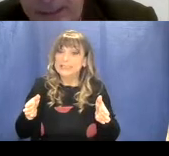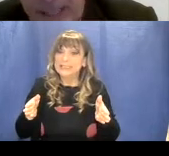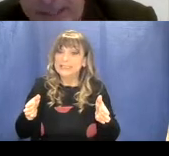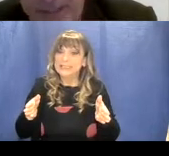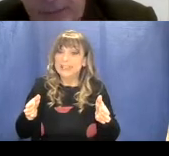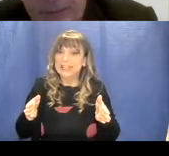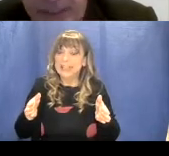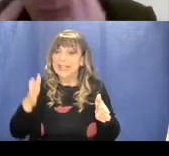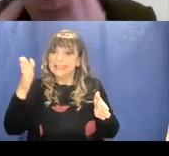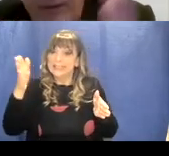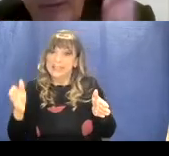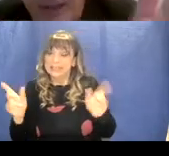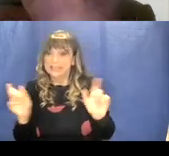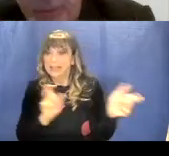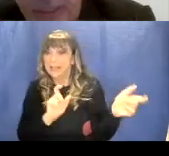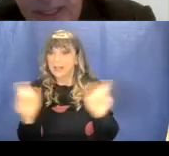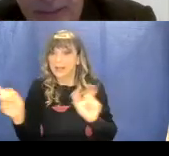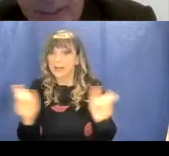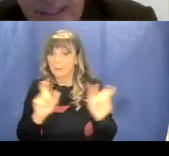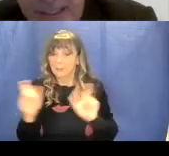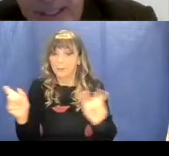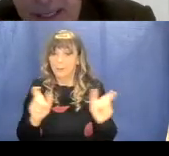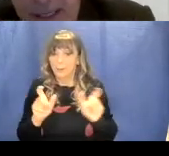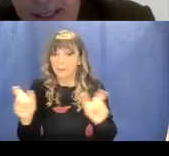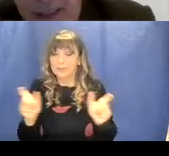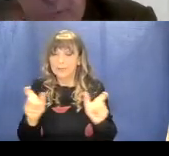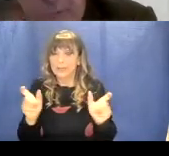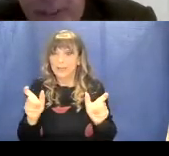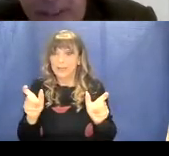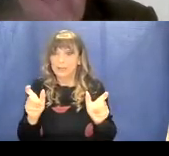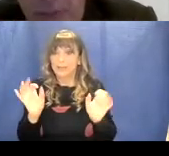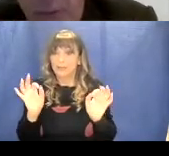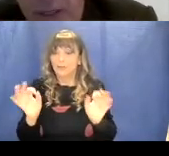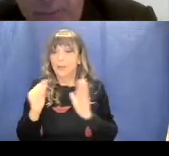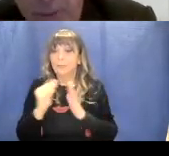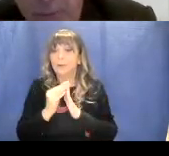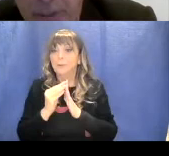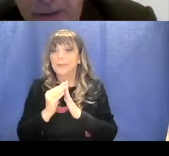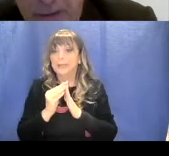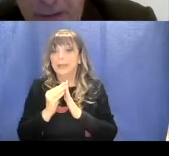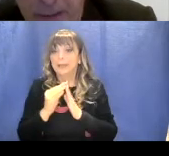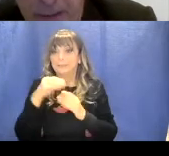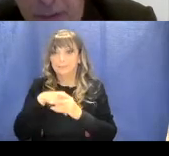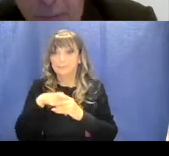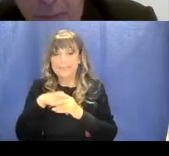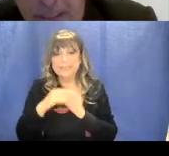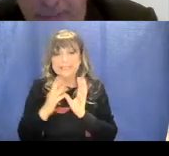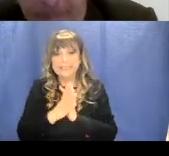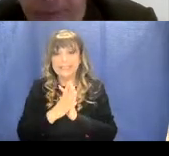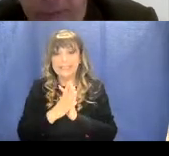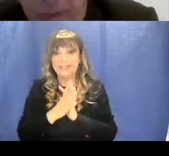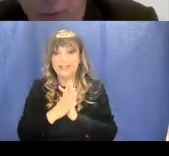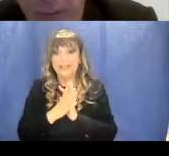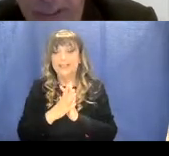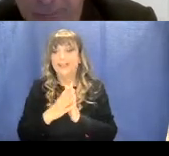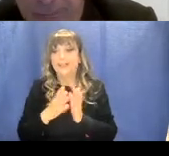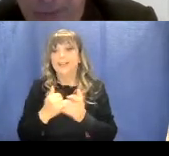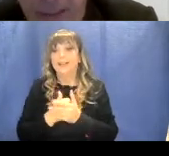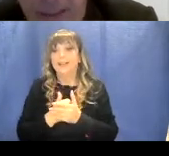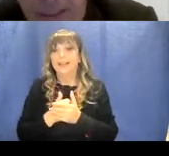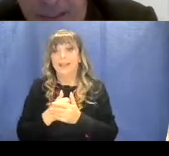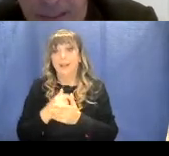parte di destra questa è una proprietà intrinseca e questo era il motivo anche per cui gianluca cascioli